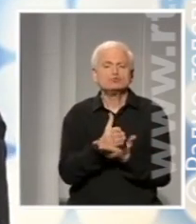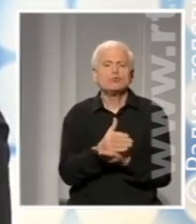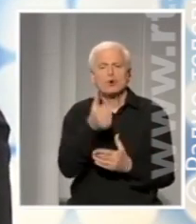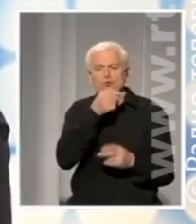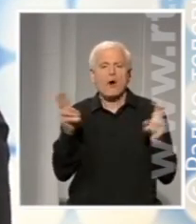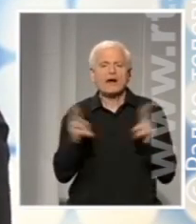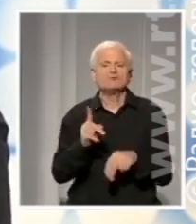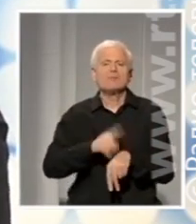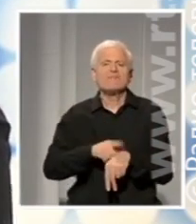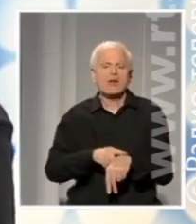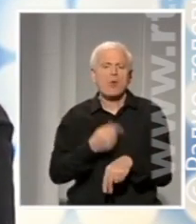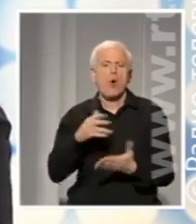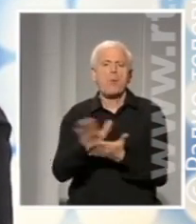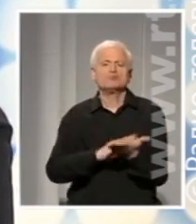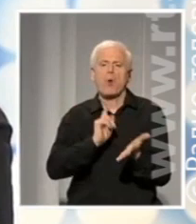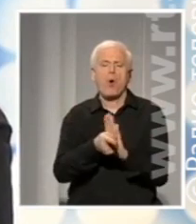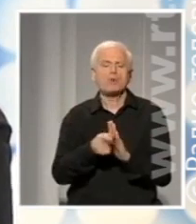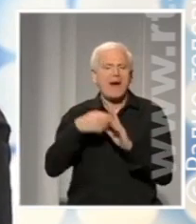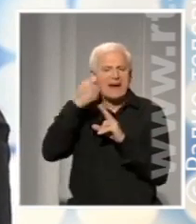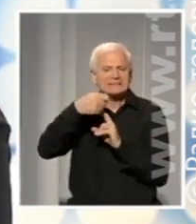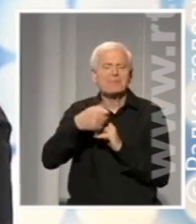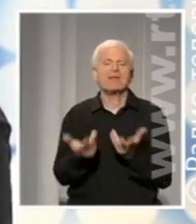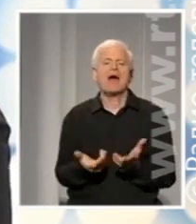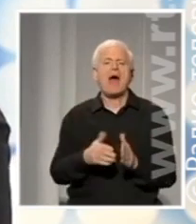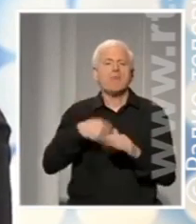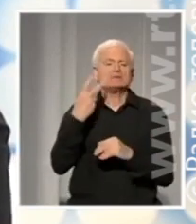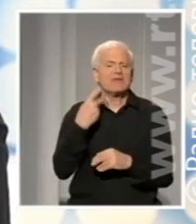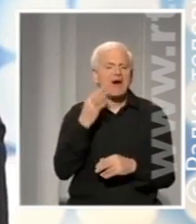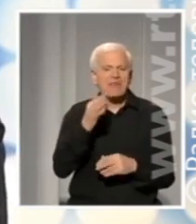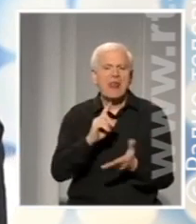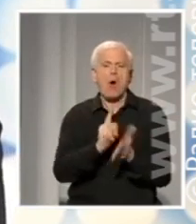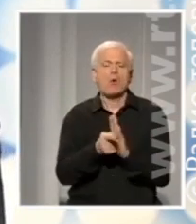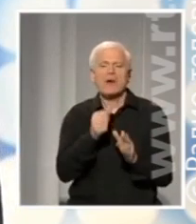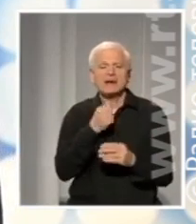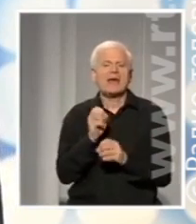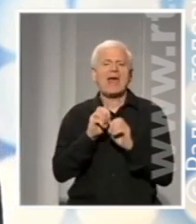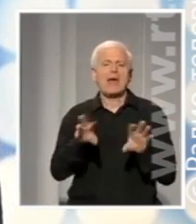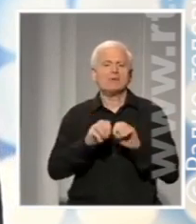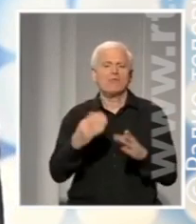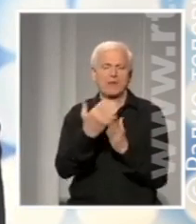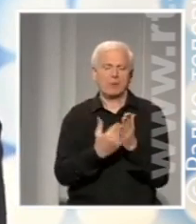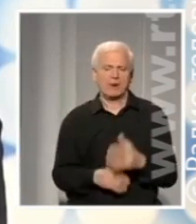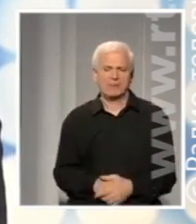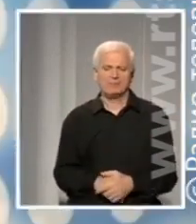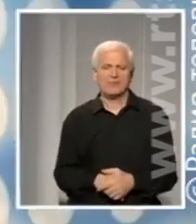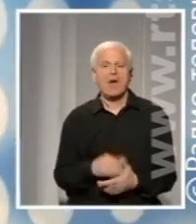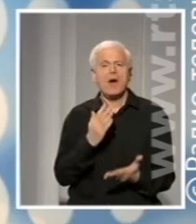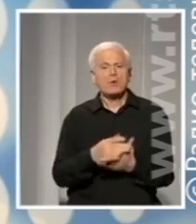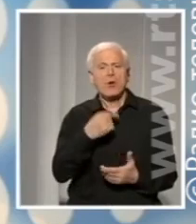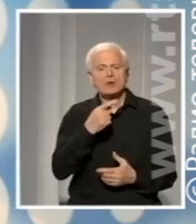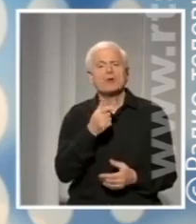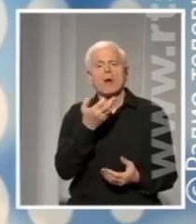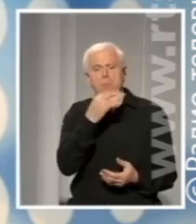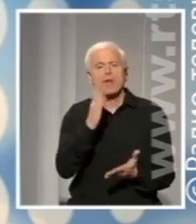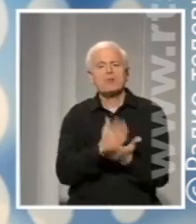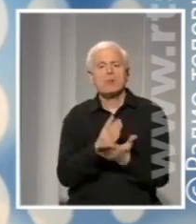što kraćem roku zapravo počnemo sa tim snimanjima, a nakon dva dana odmah i sa emitovanjem programa. Bilo je reči da bi možda bilo bolje